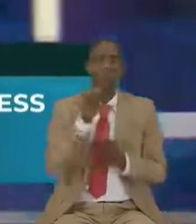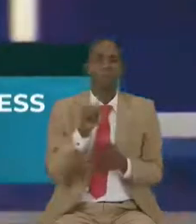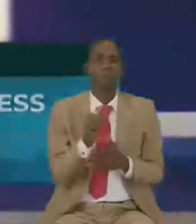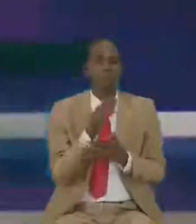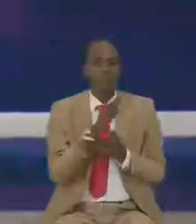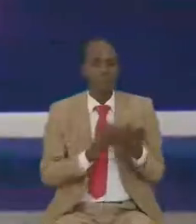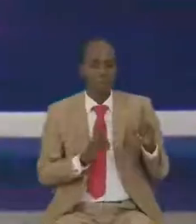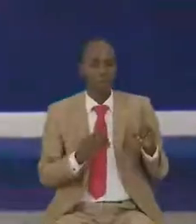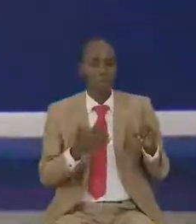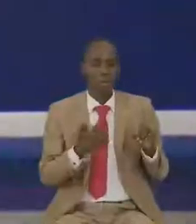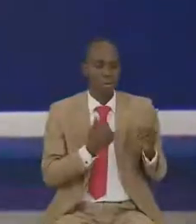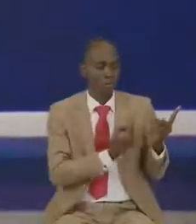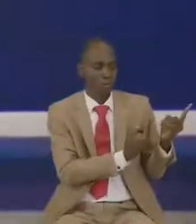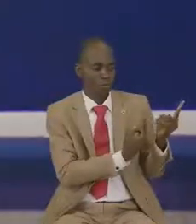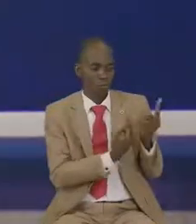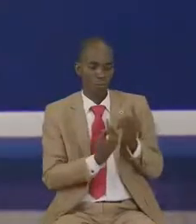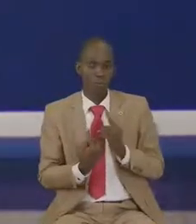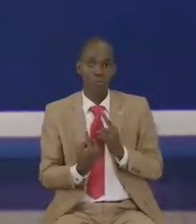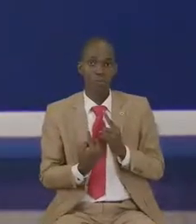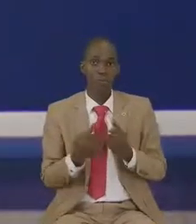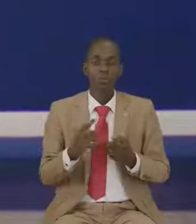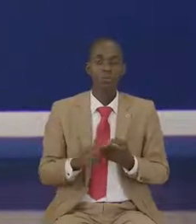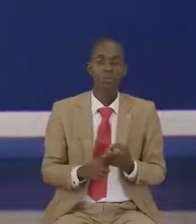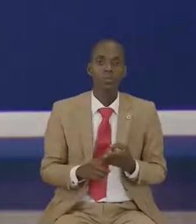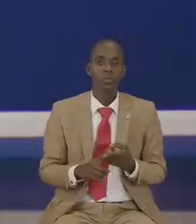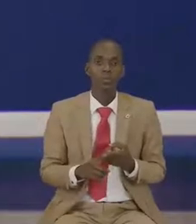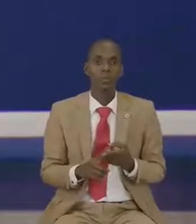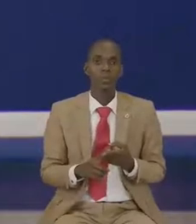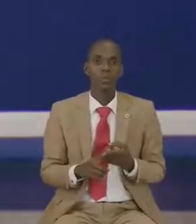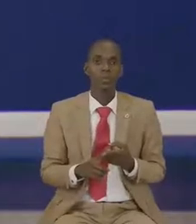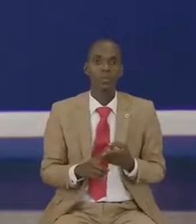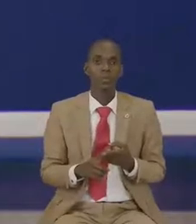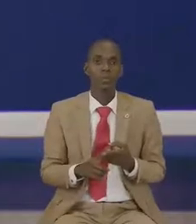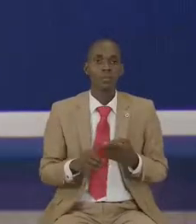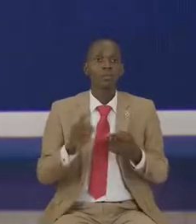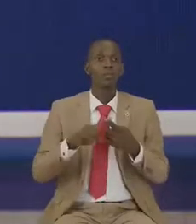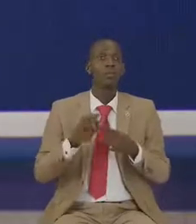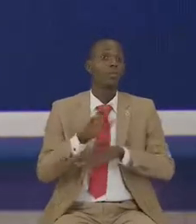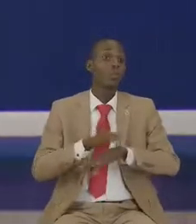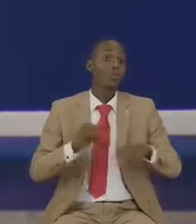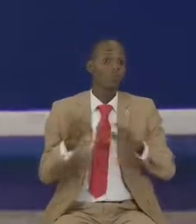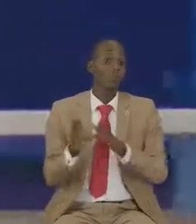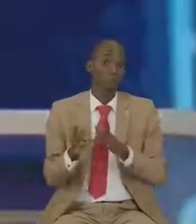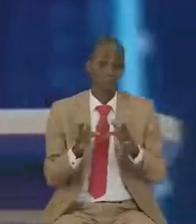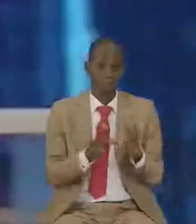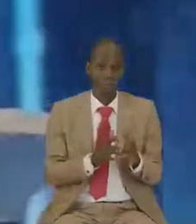Ne crains pas, crois seulement. » Quelqu'un est venu appeler Jésus,